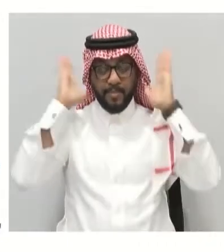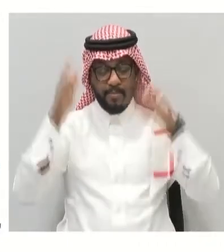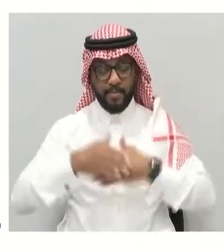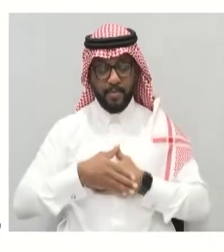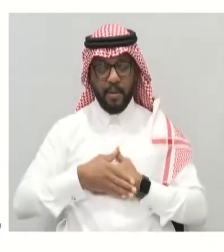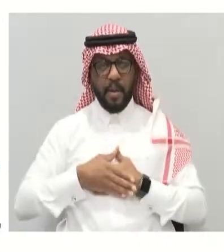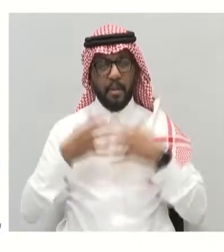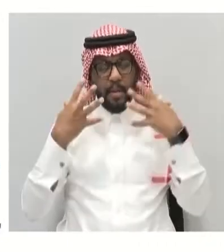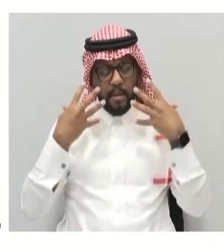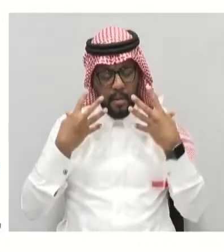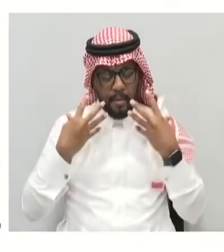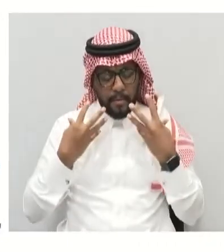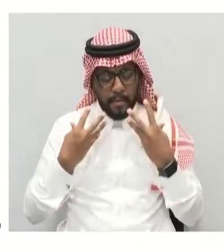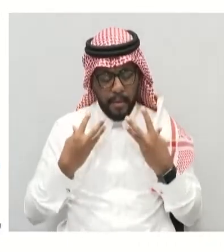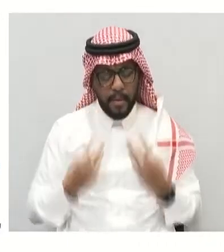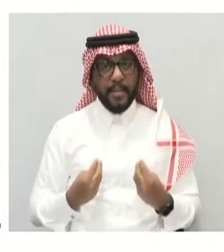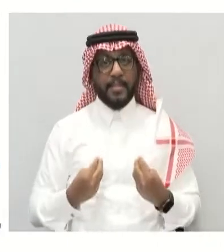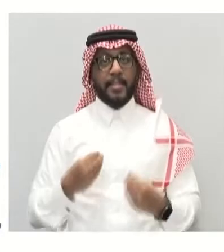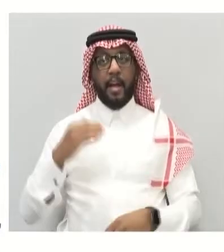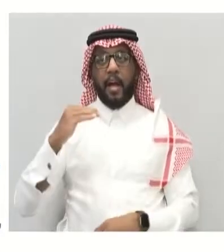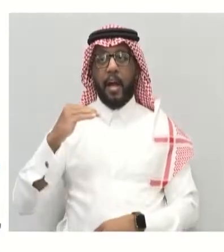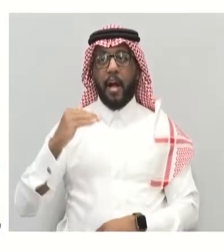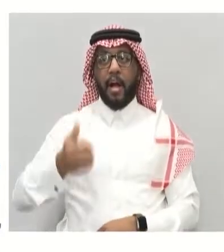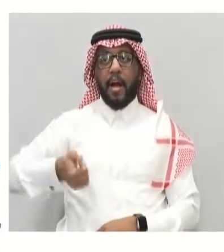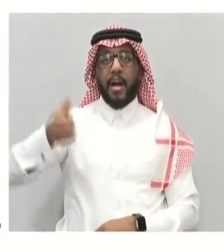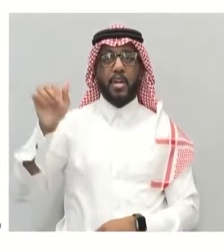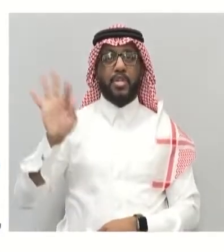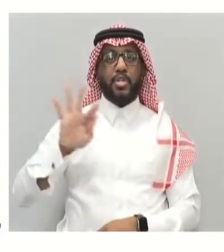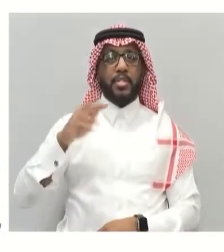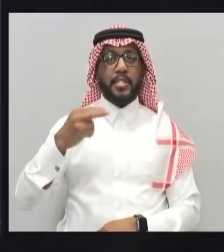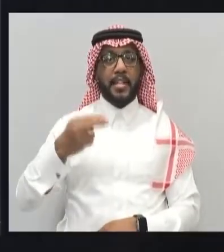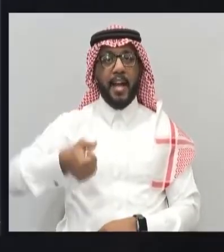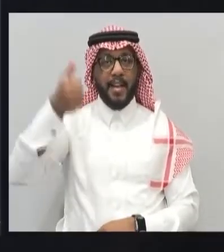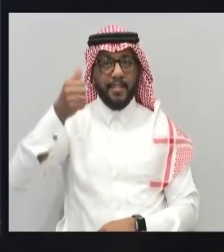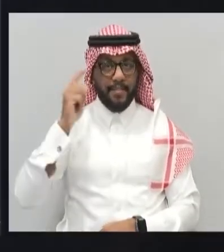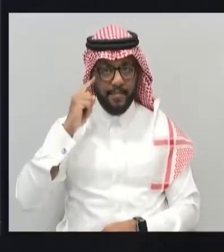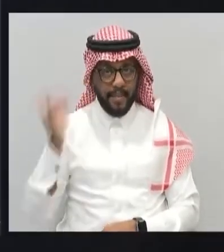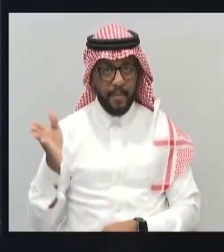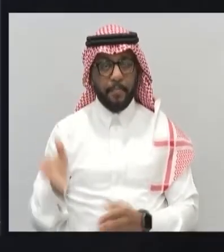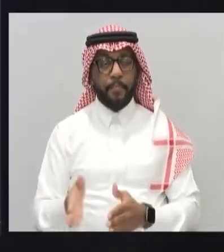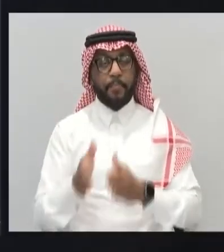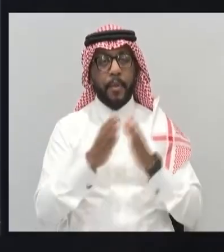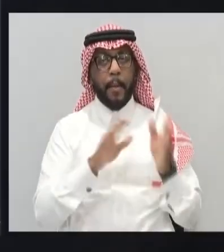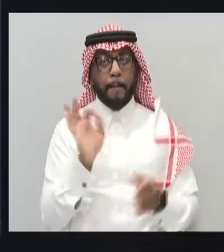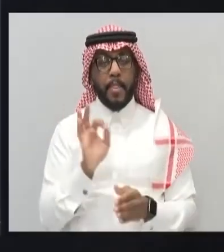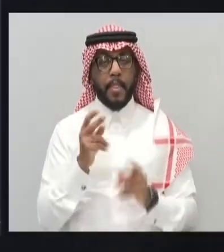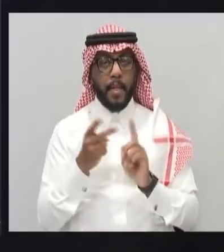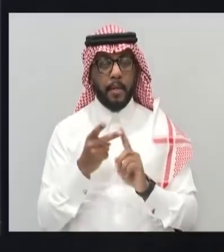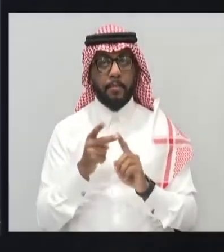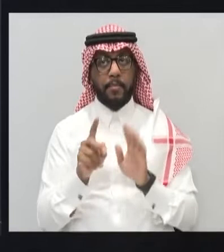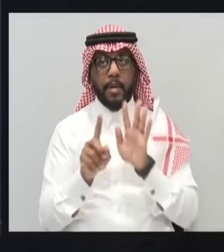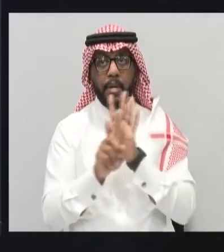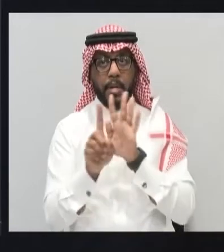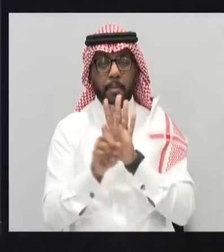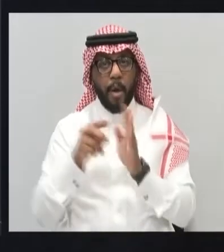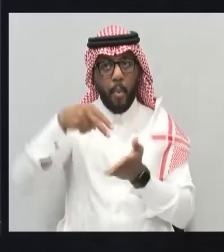خاشعا لو قلت لك مثلا في جمله اخرى وقف الامام خطيبا